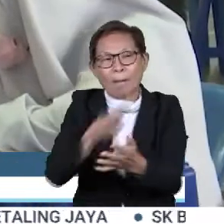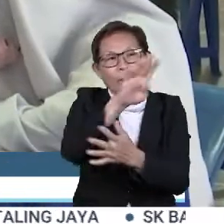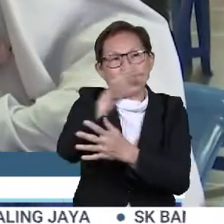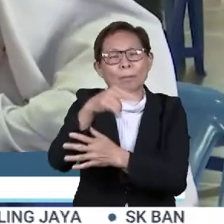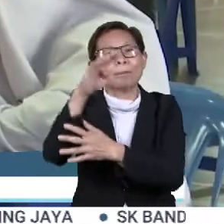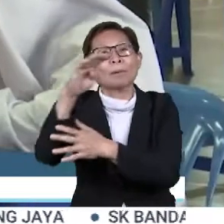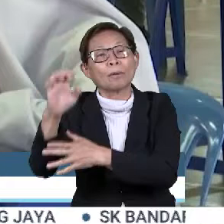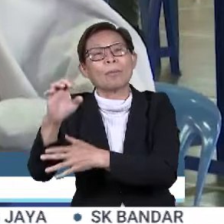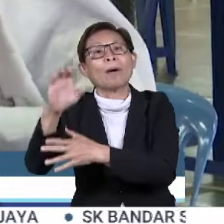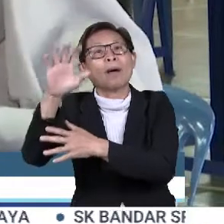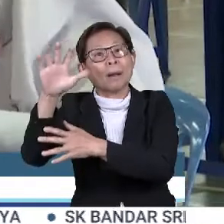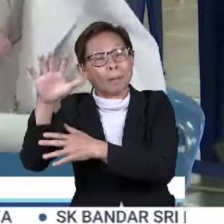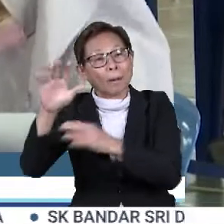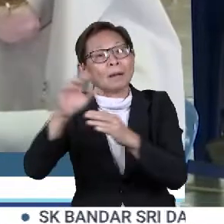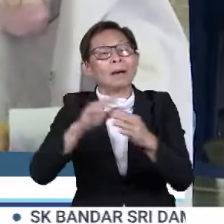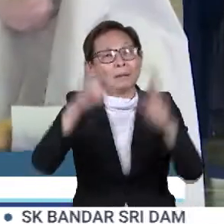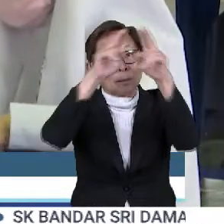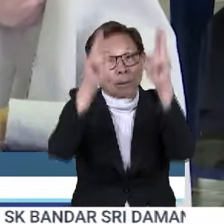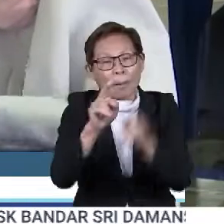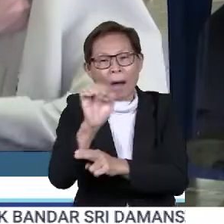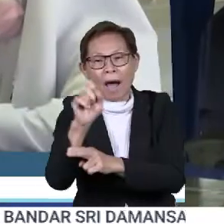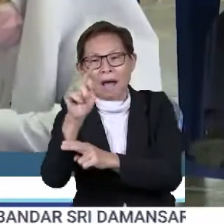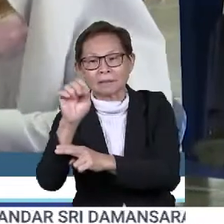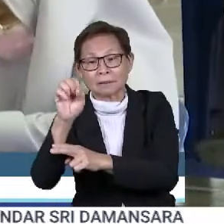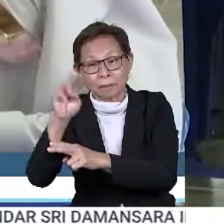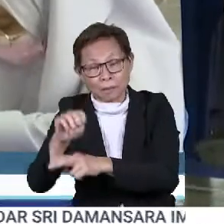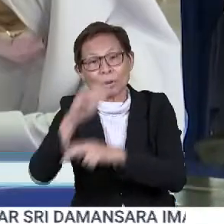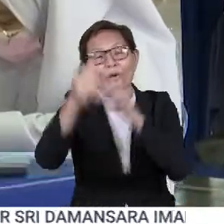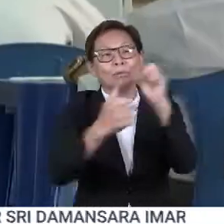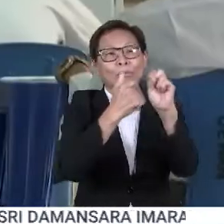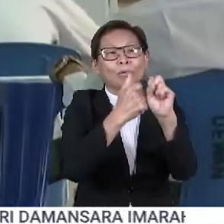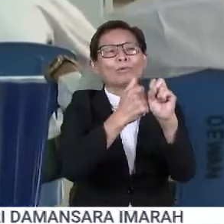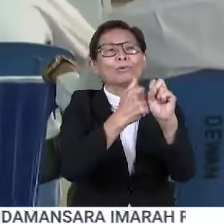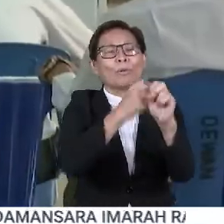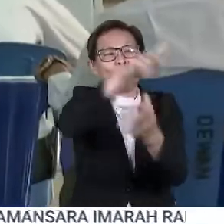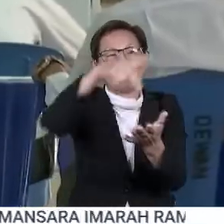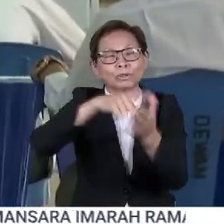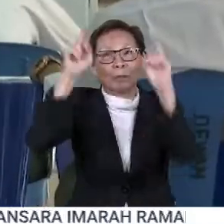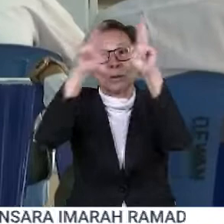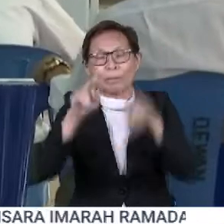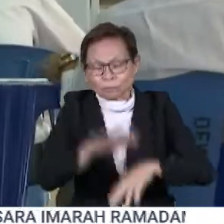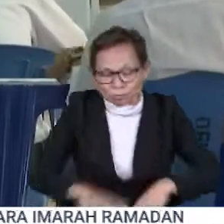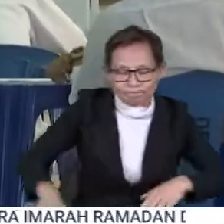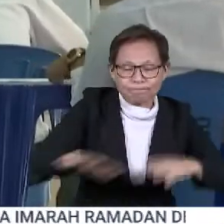4,634 orang calon telah menduduki periksaan Stam 2022 di 134 pusat peperiksaan di seluruh negara.